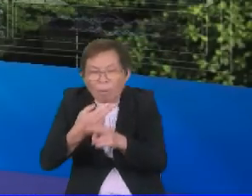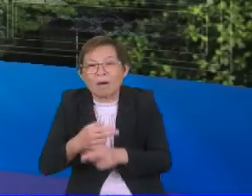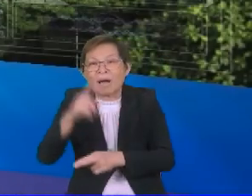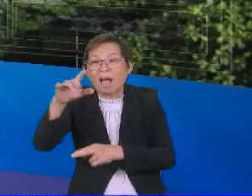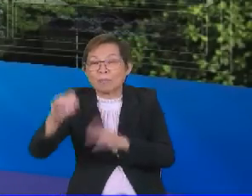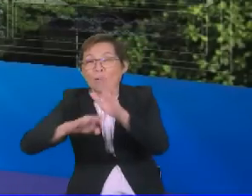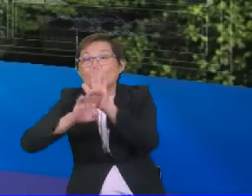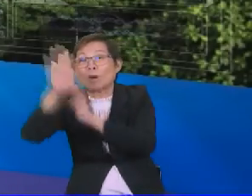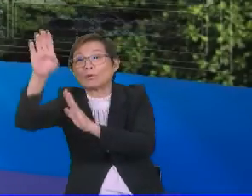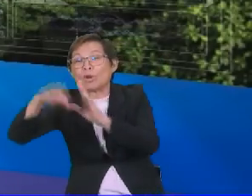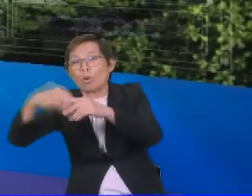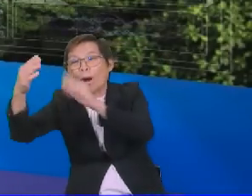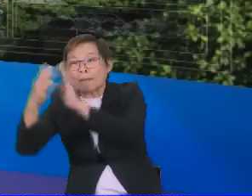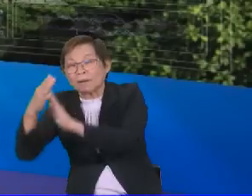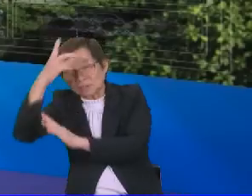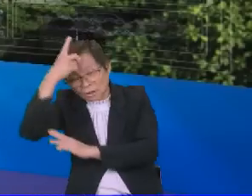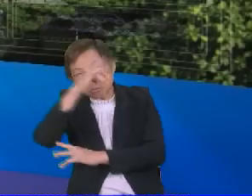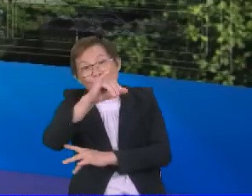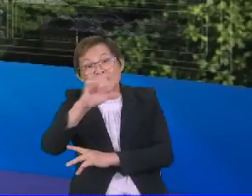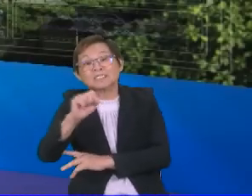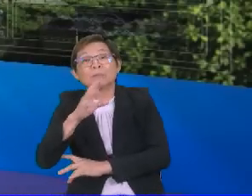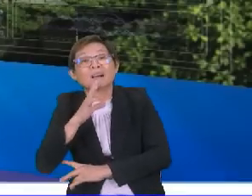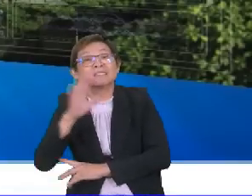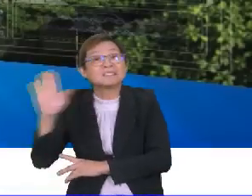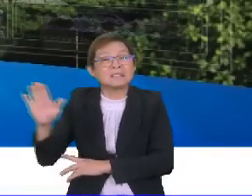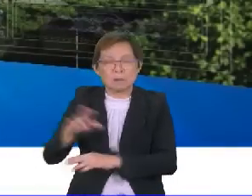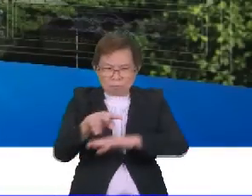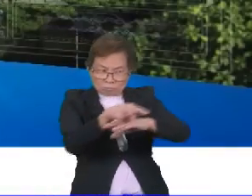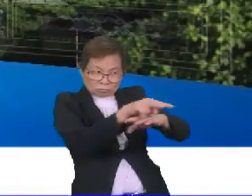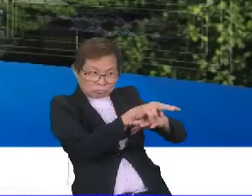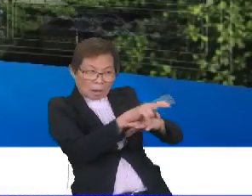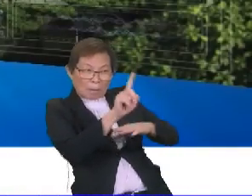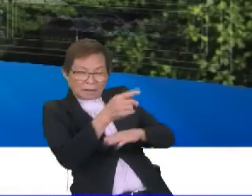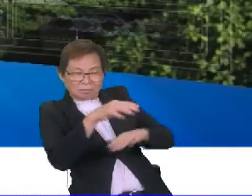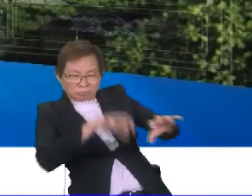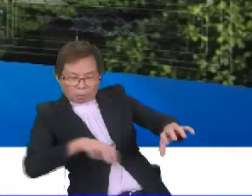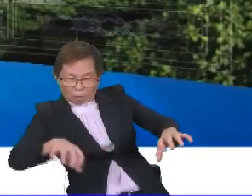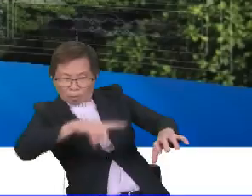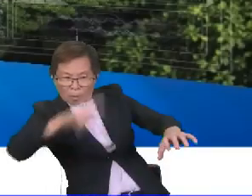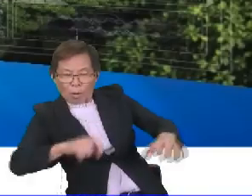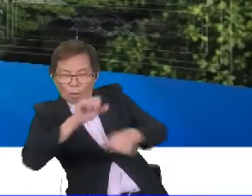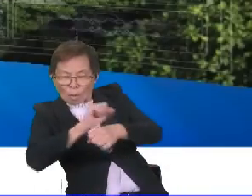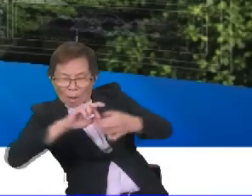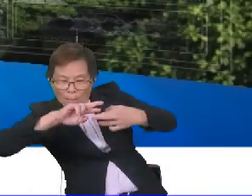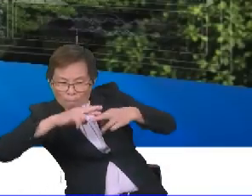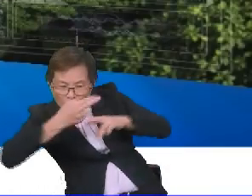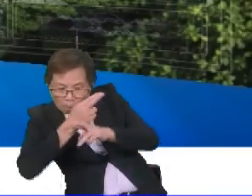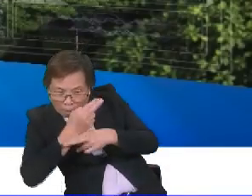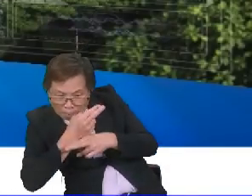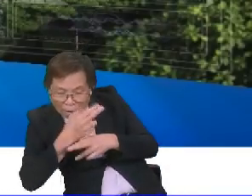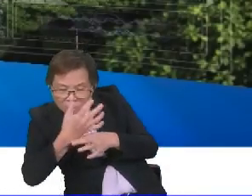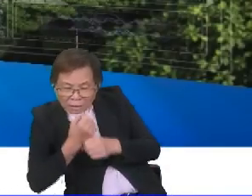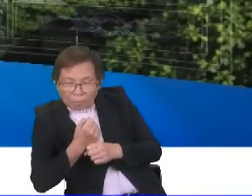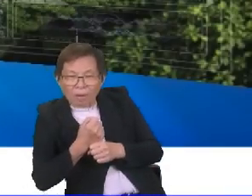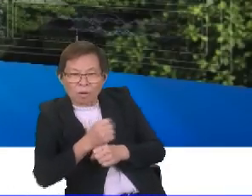pembangunan 2 Bandar Datu Ismail Ahmad berkata pihaknya sentiasa memantau mana-mana fasiliti yang memerlukan kerja perbaikan agar